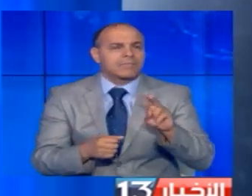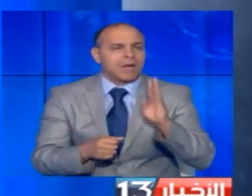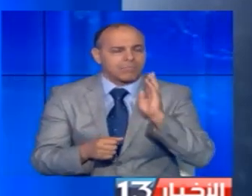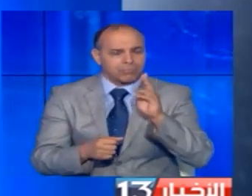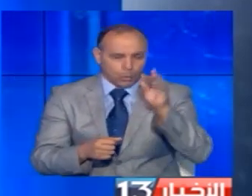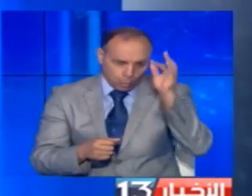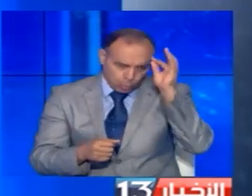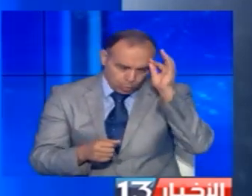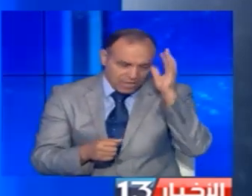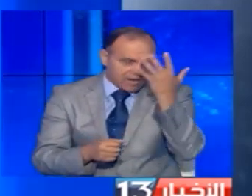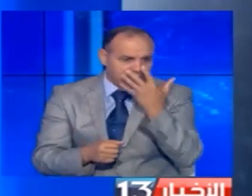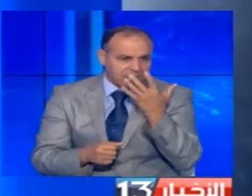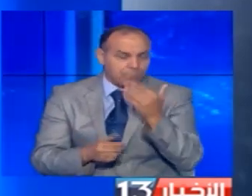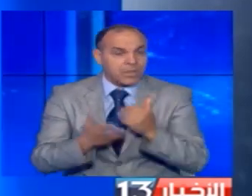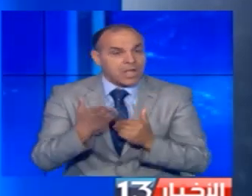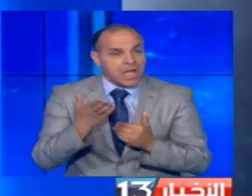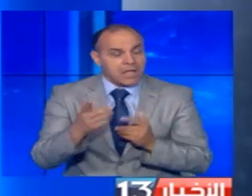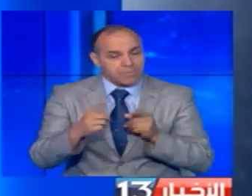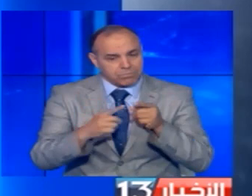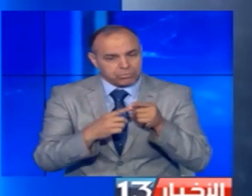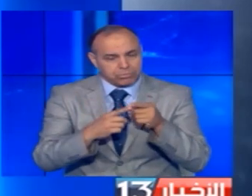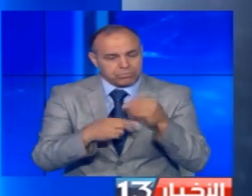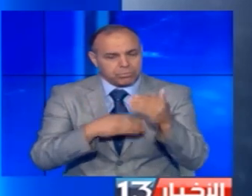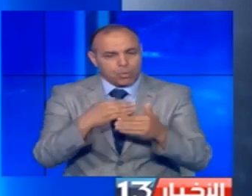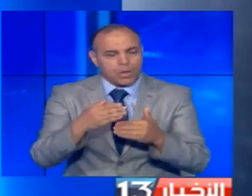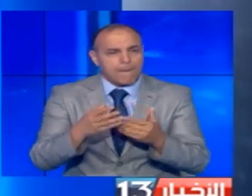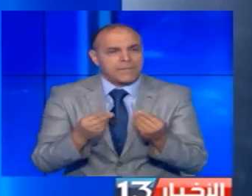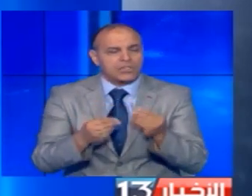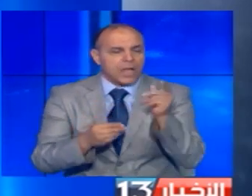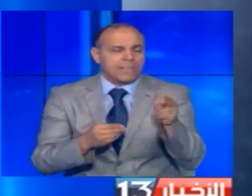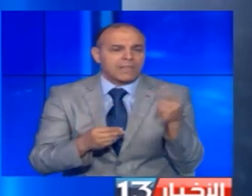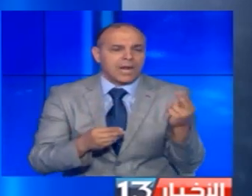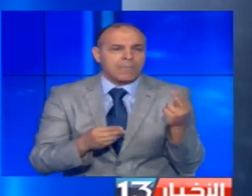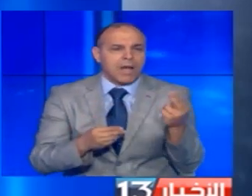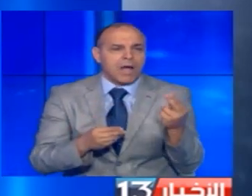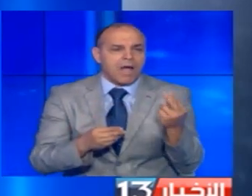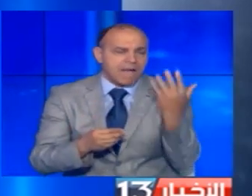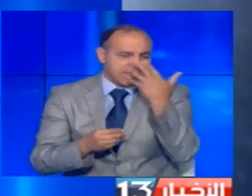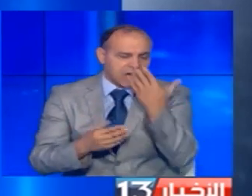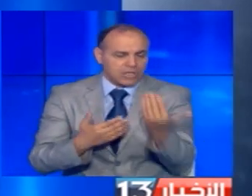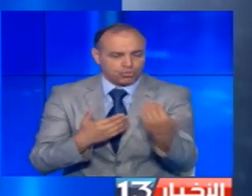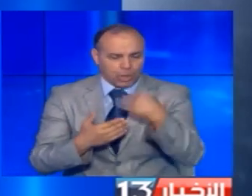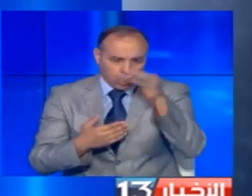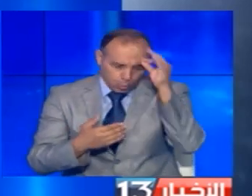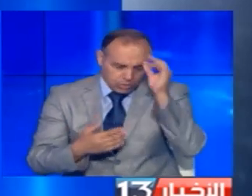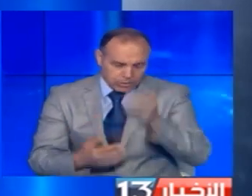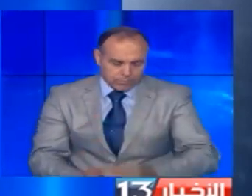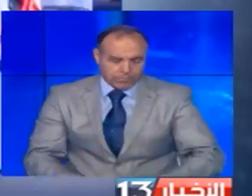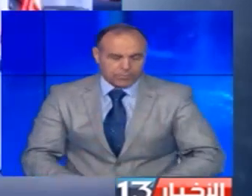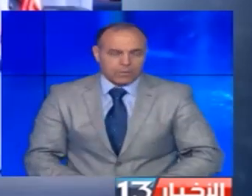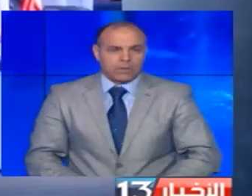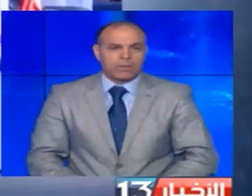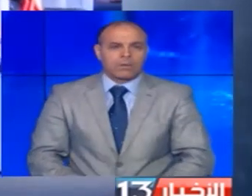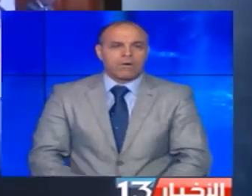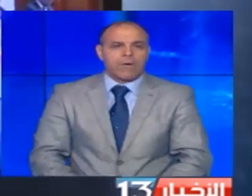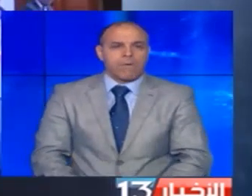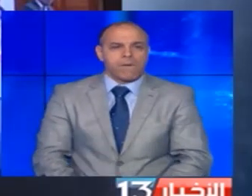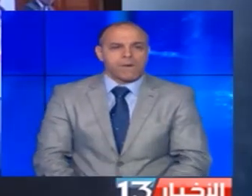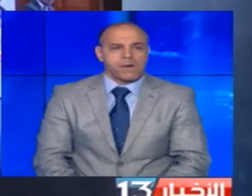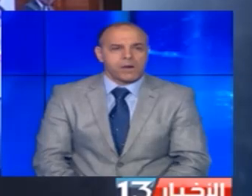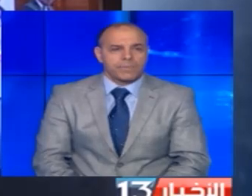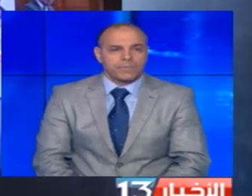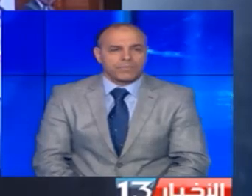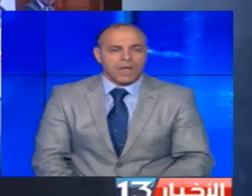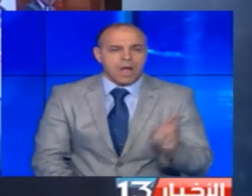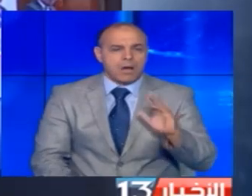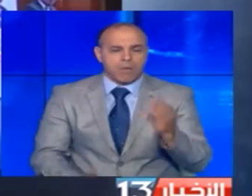التونسي الافريقي الذي يهدف الى تطوير عدد الطلبه الافارقه في تونس تطوير